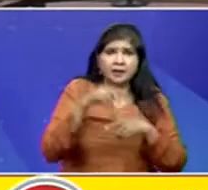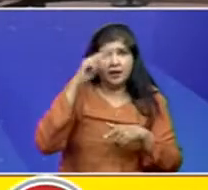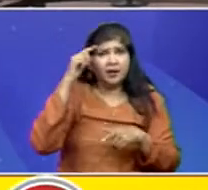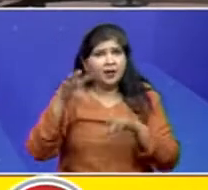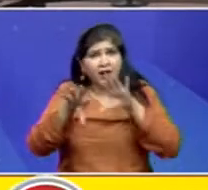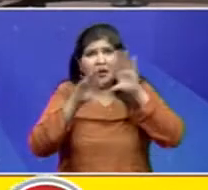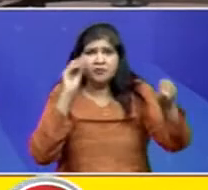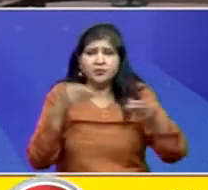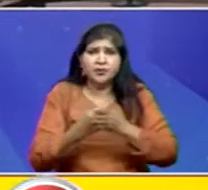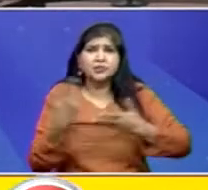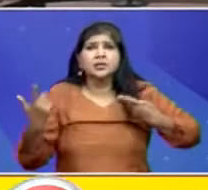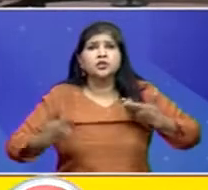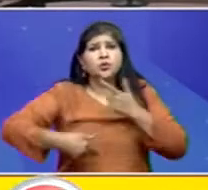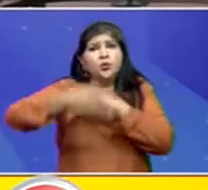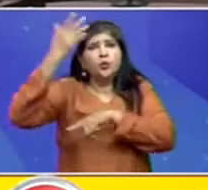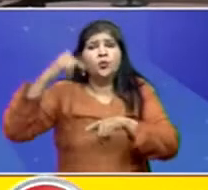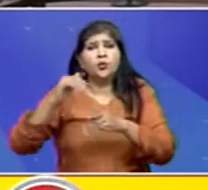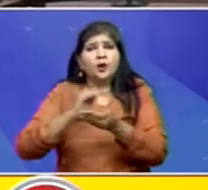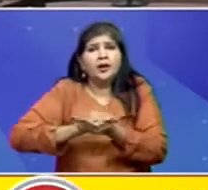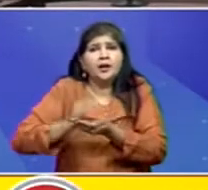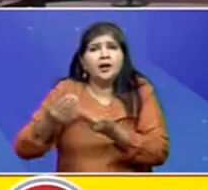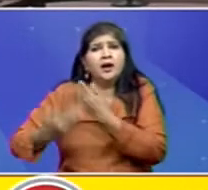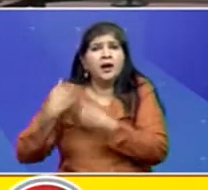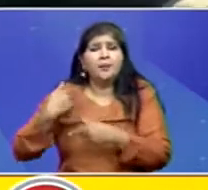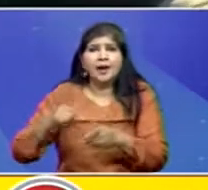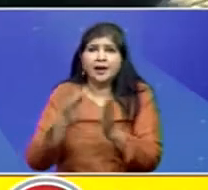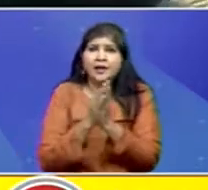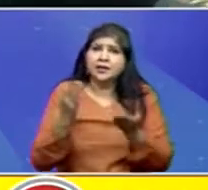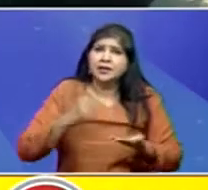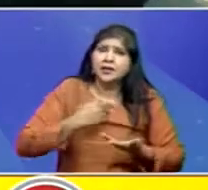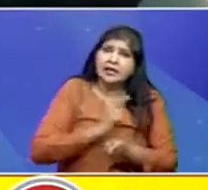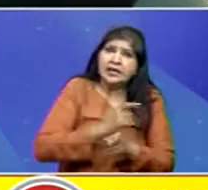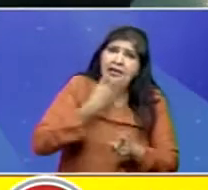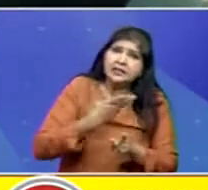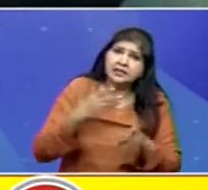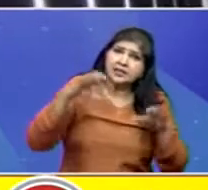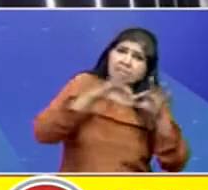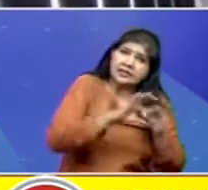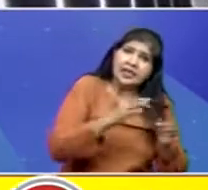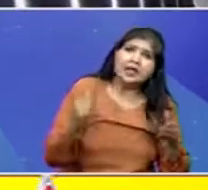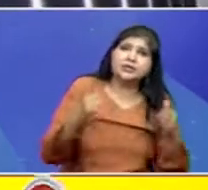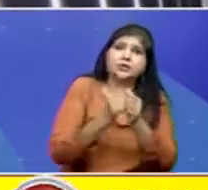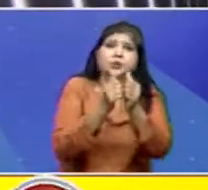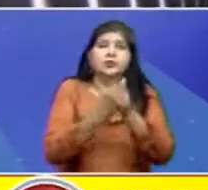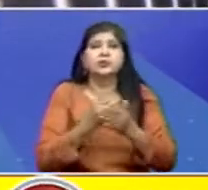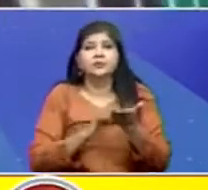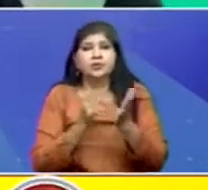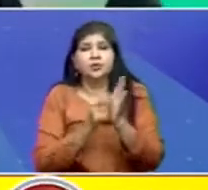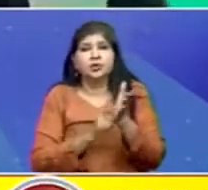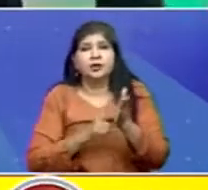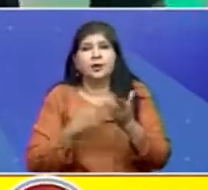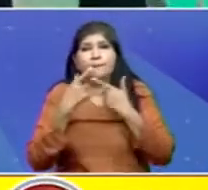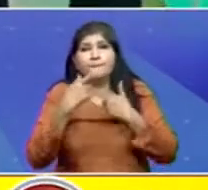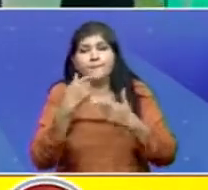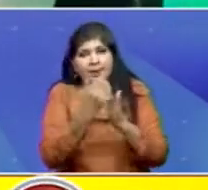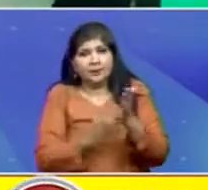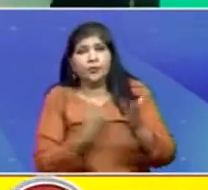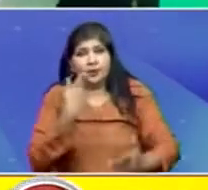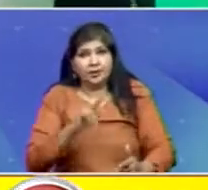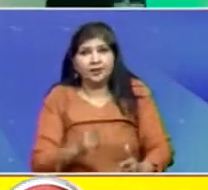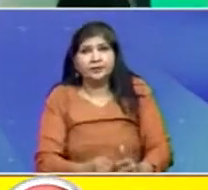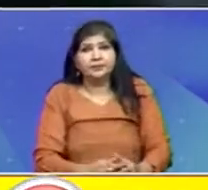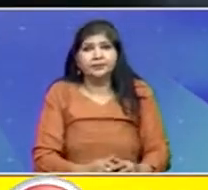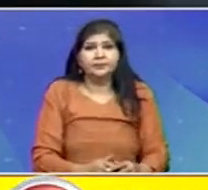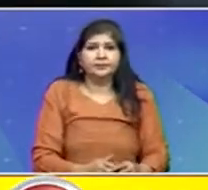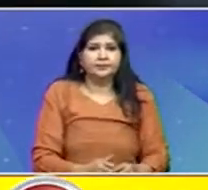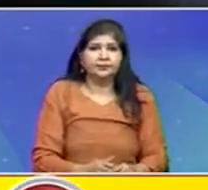देश की अनमोल विरासत से उन्हें जोड रहा है वैसे साथियों जब मुजियम के बारे में आपसे इतनी बाते हो रही हैं